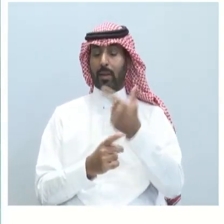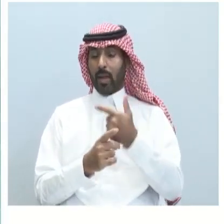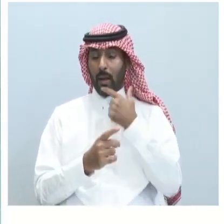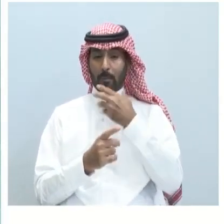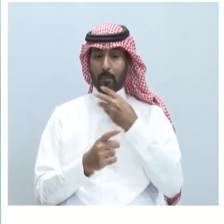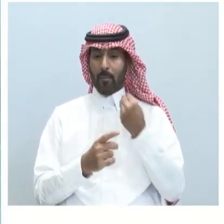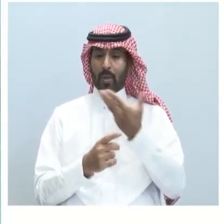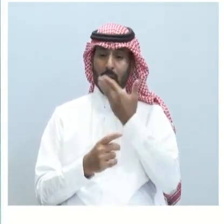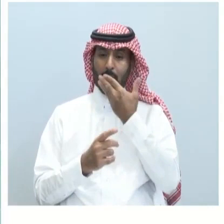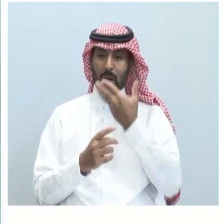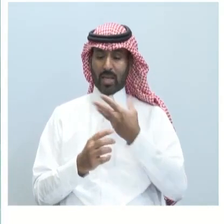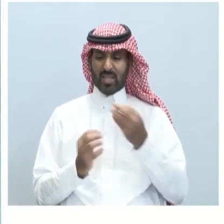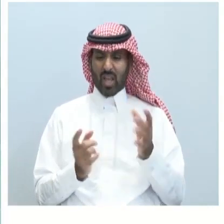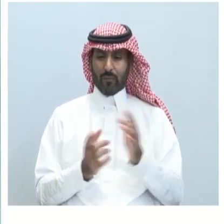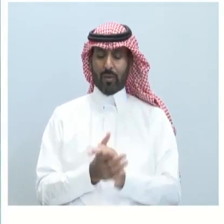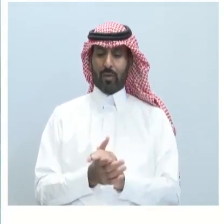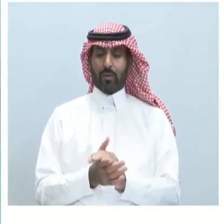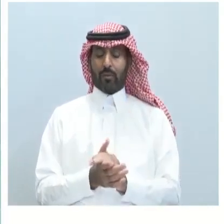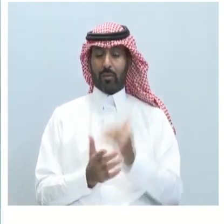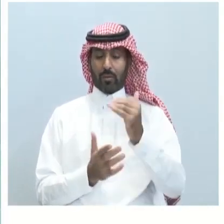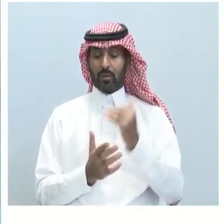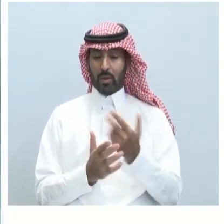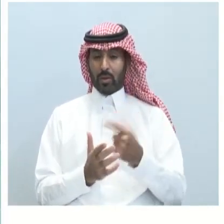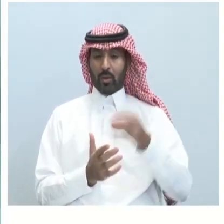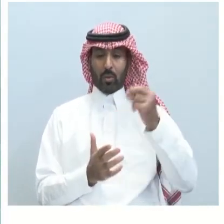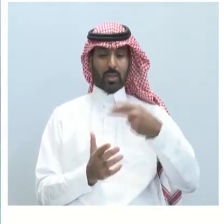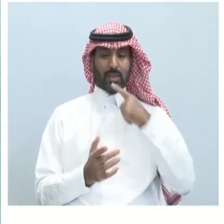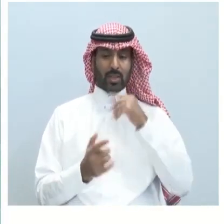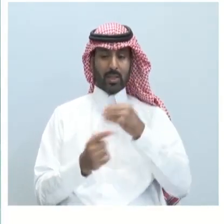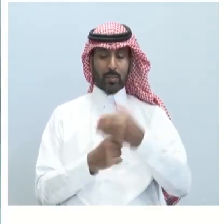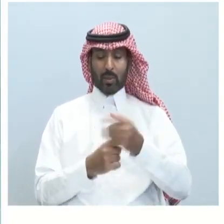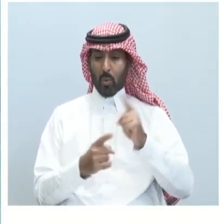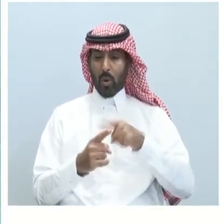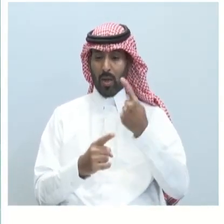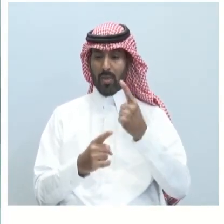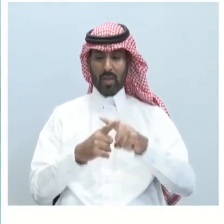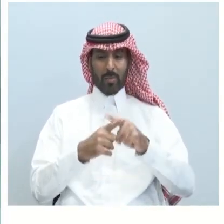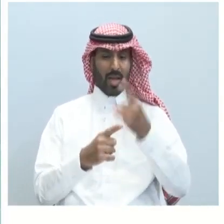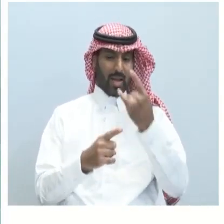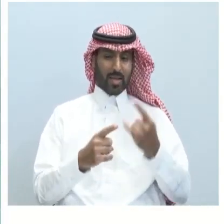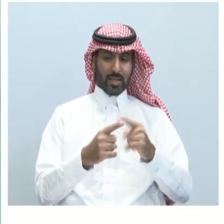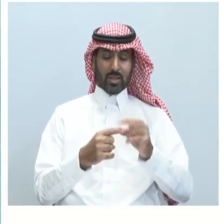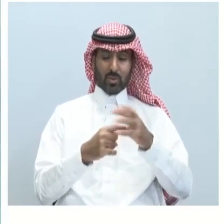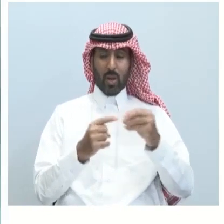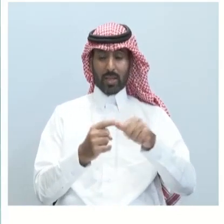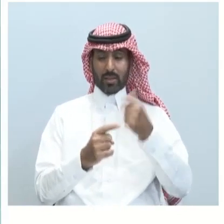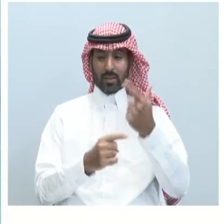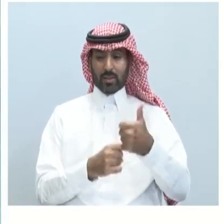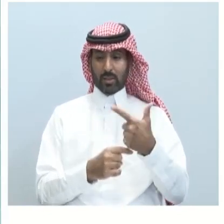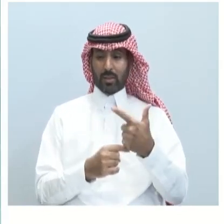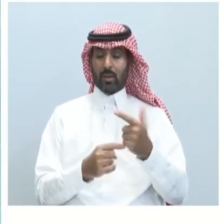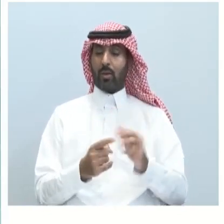النقل تركيز الهيدروجين الهيدروكسيد فيه سوف يكون كم واحد ضرب عشره اس سالب سبعه بينما تركيز الهيدروجين كم بيكون